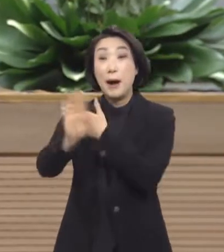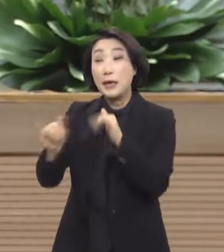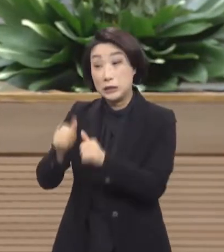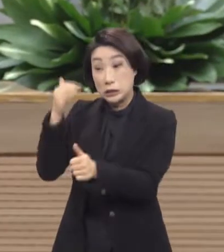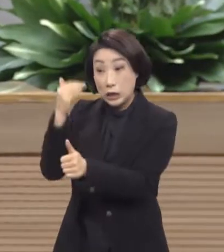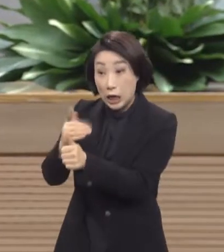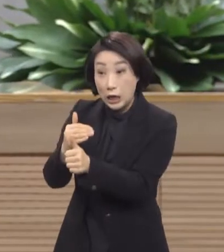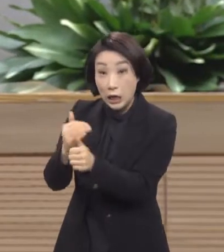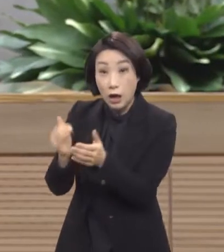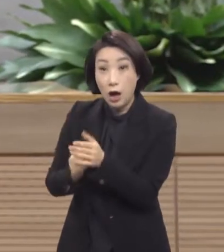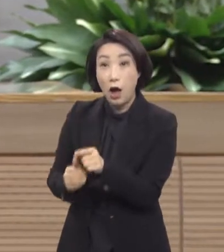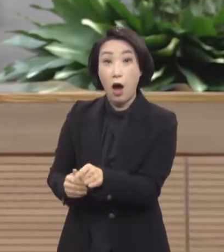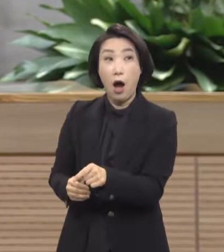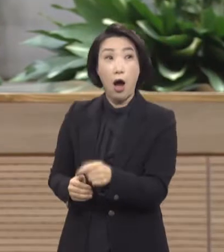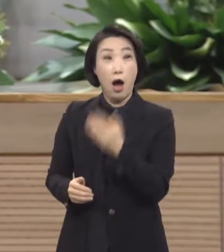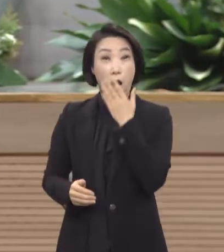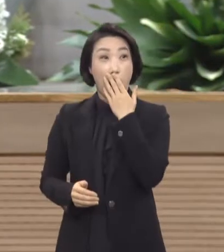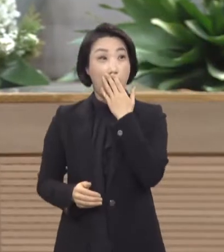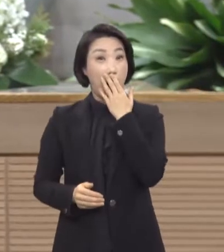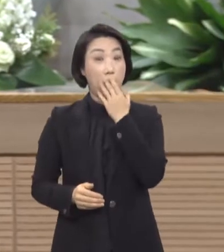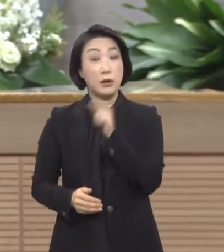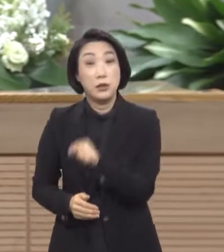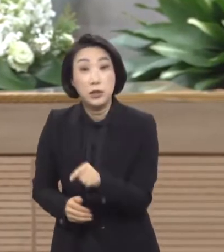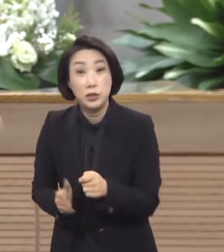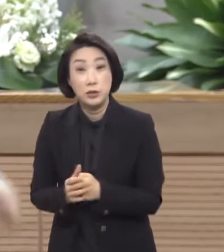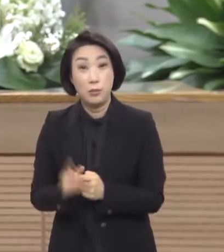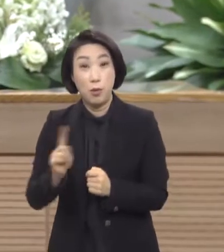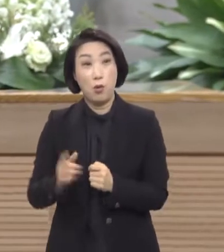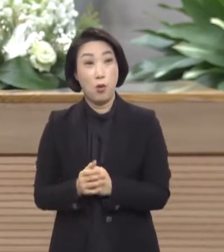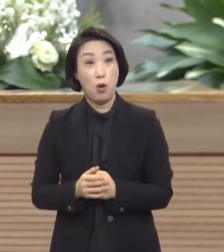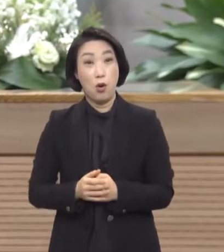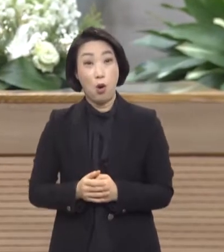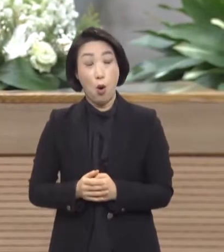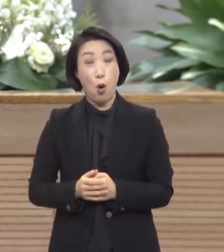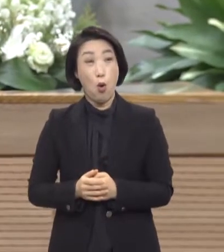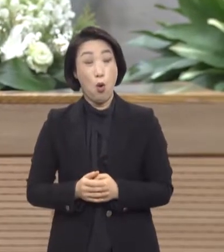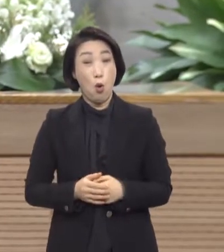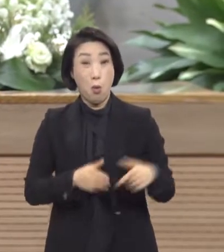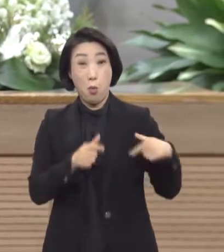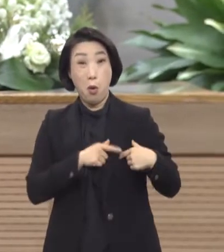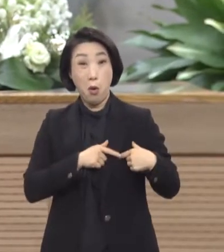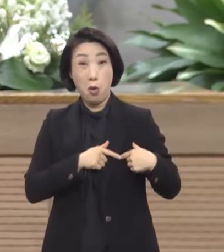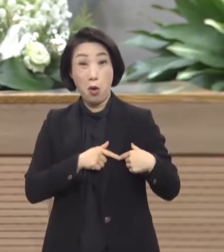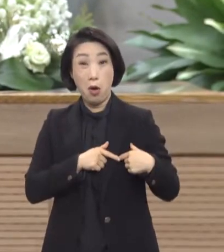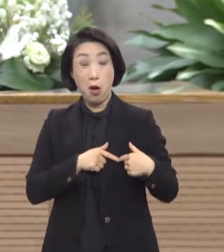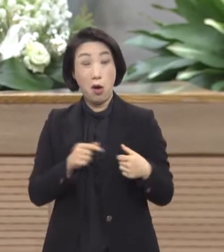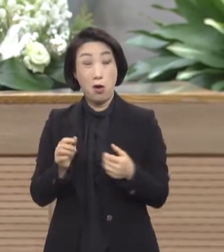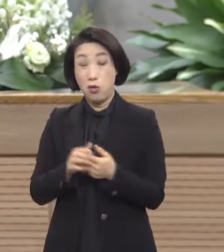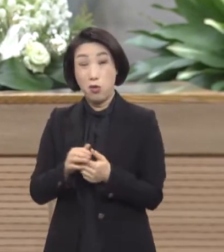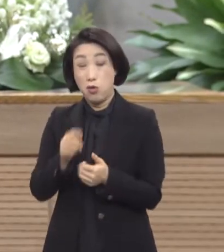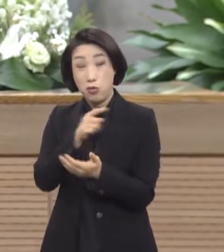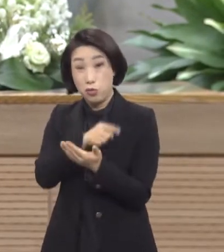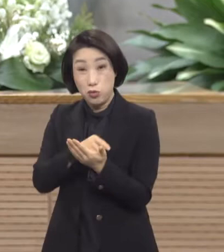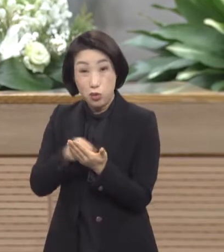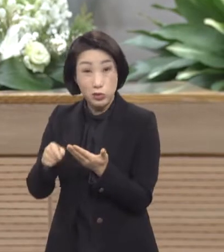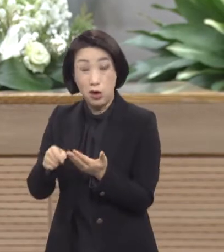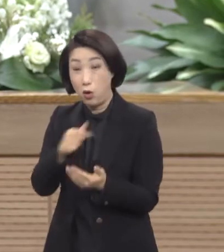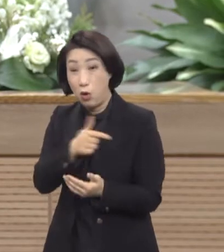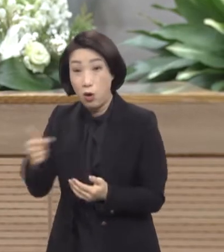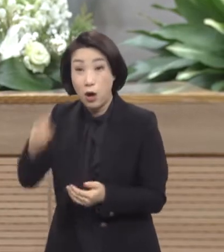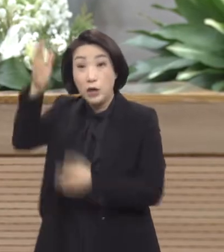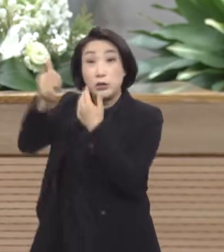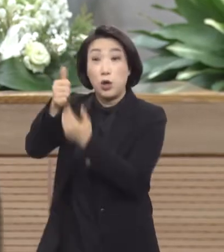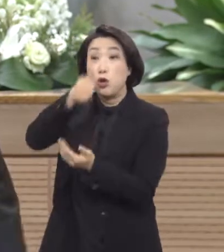바리새인에서 탈락된다는 것은 그들이 어마어마한 명예의 손실이요 하나님 앞에 죄가